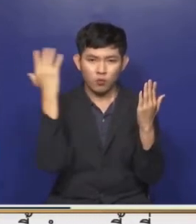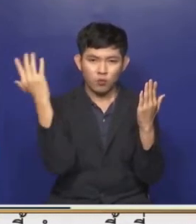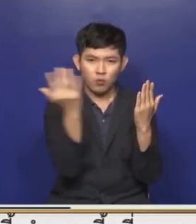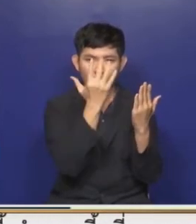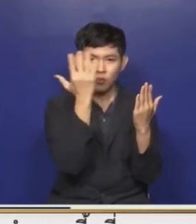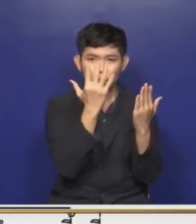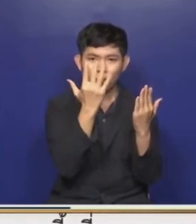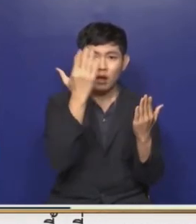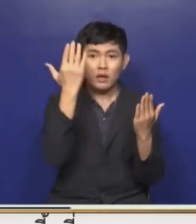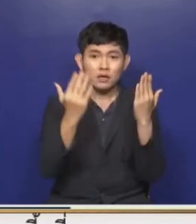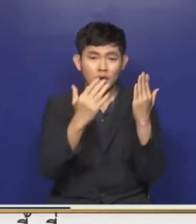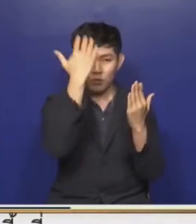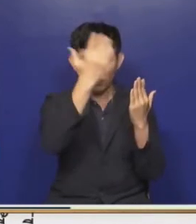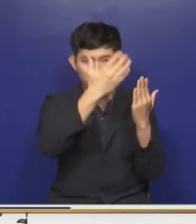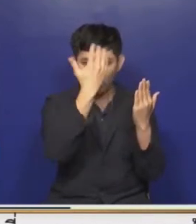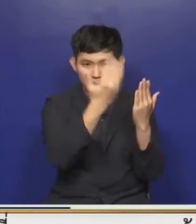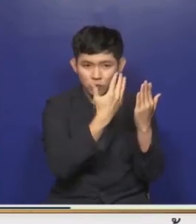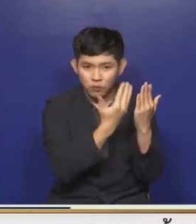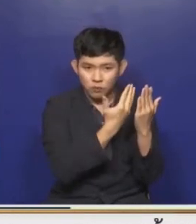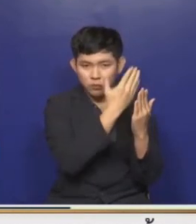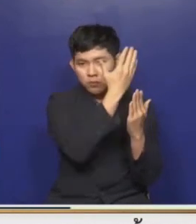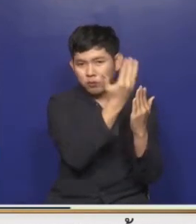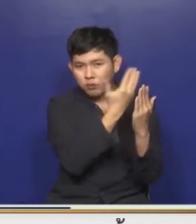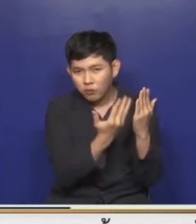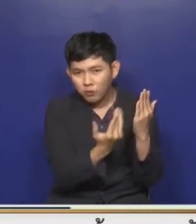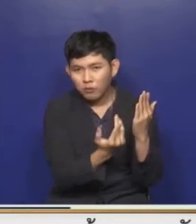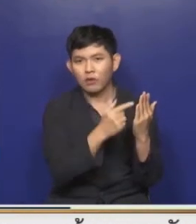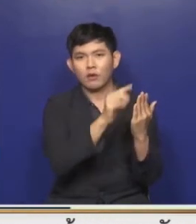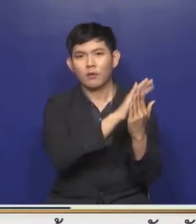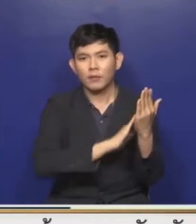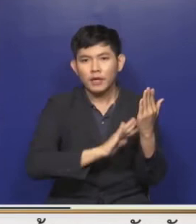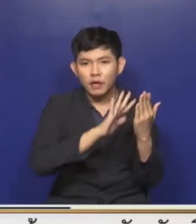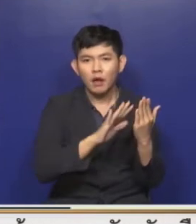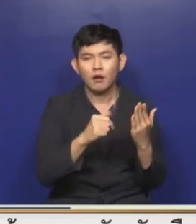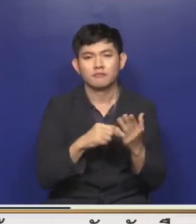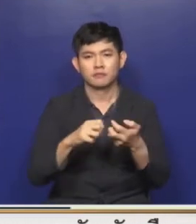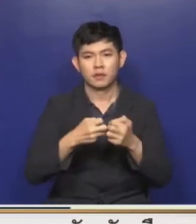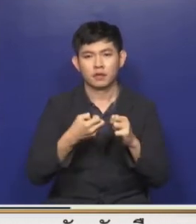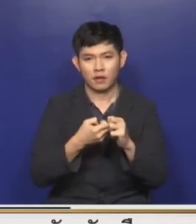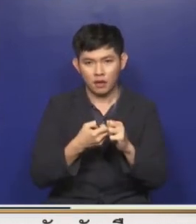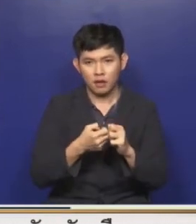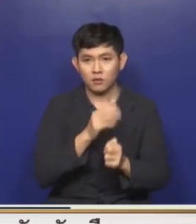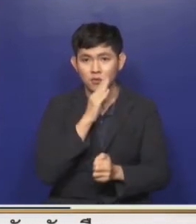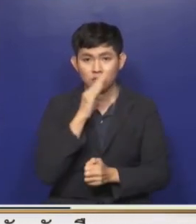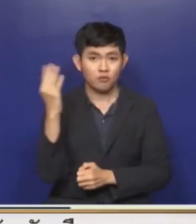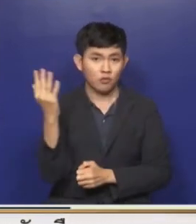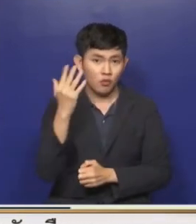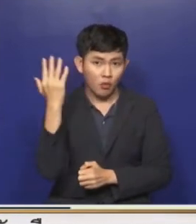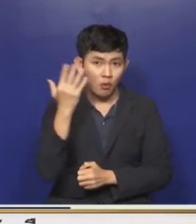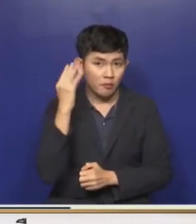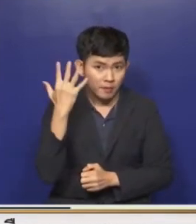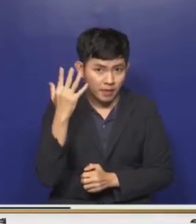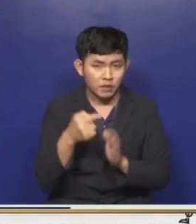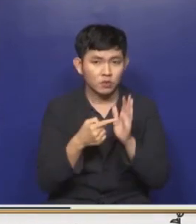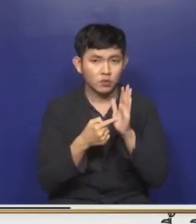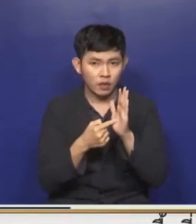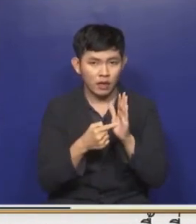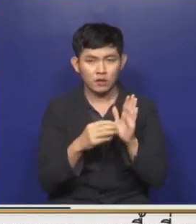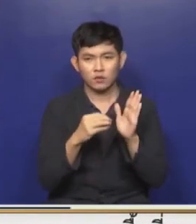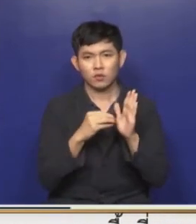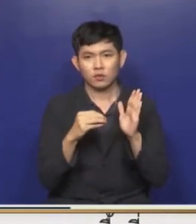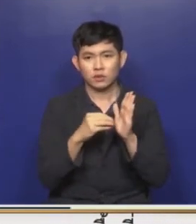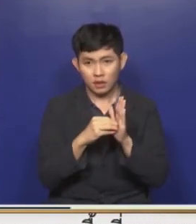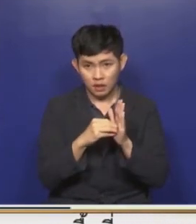ลมจะผดจากเหือไปใต้จากตวBE ไเปล์ตกสิ่เหล่านี้จะเปนอนุปัจจัี่ว่าพอไม่มีลมอยู่อย่เชนบางช่วงท